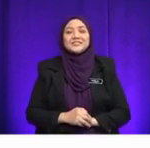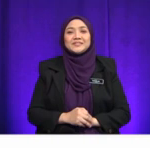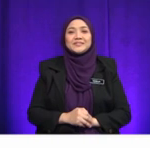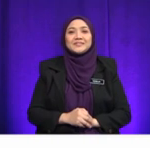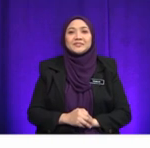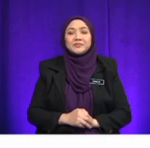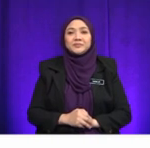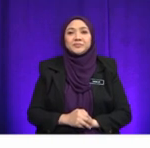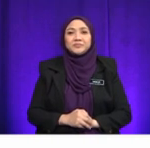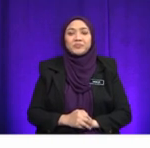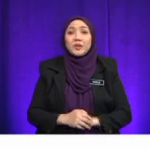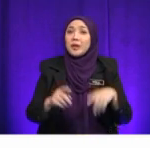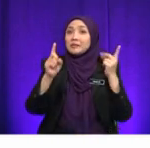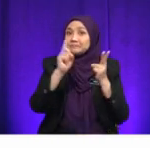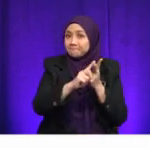Mita